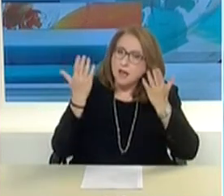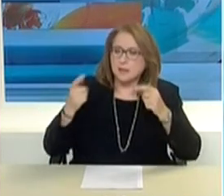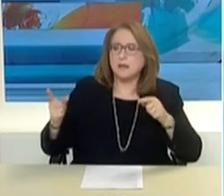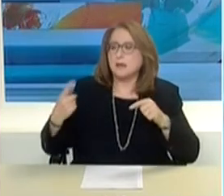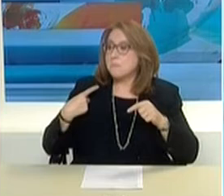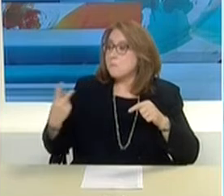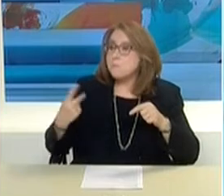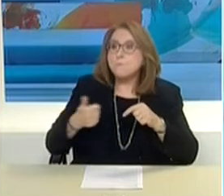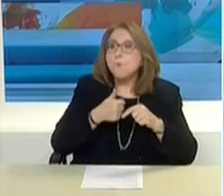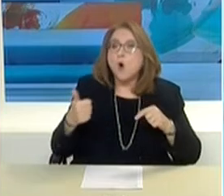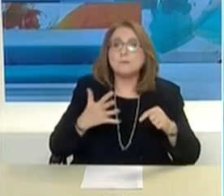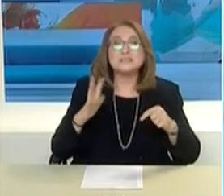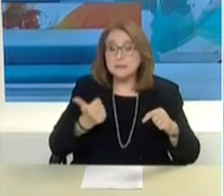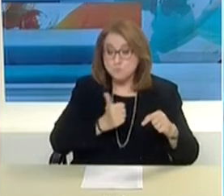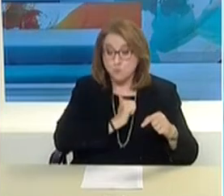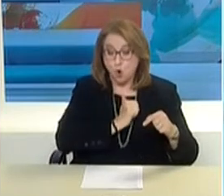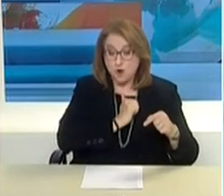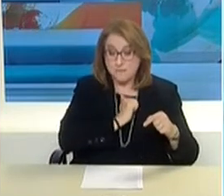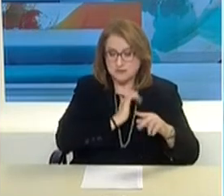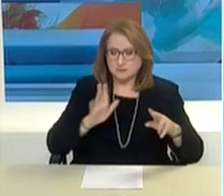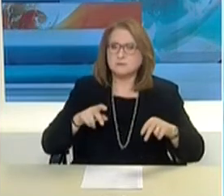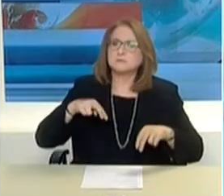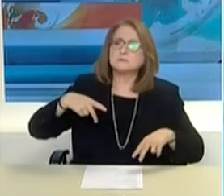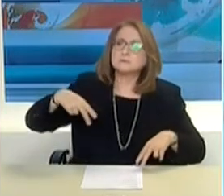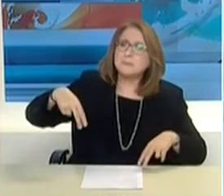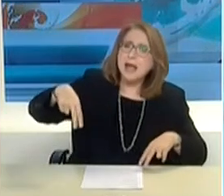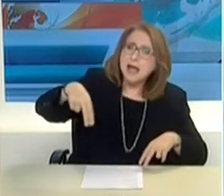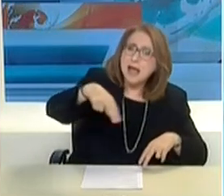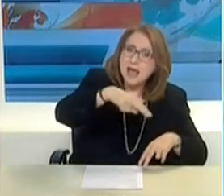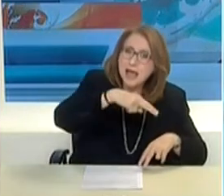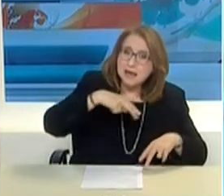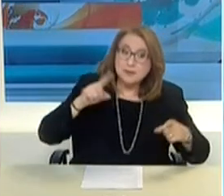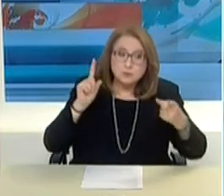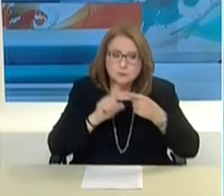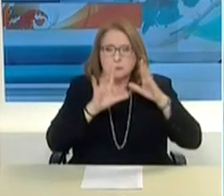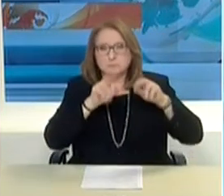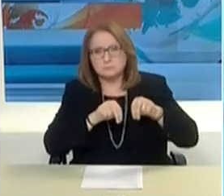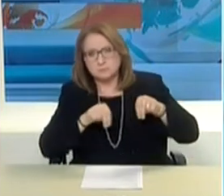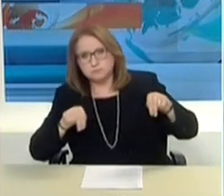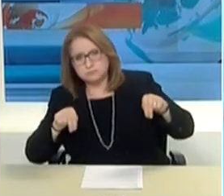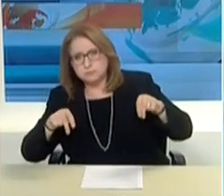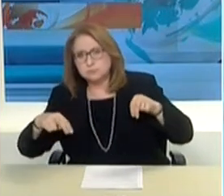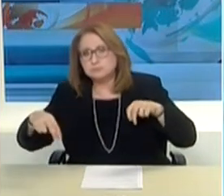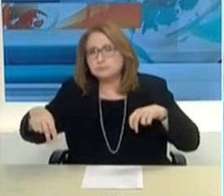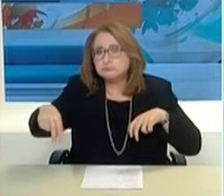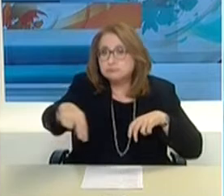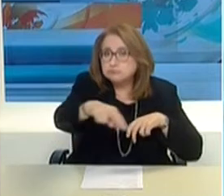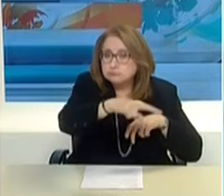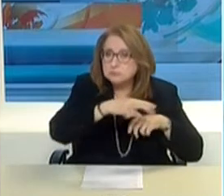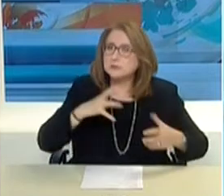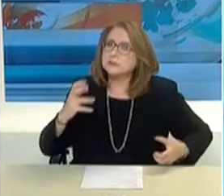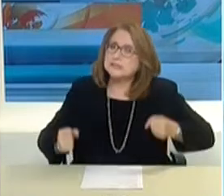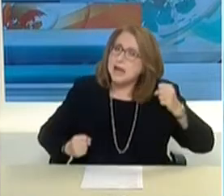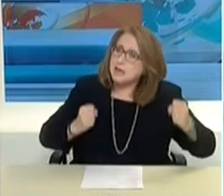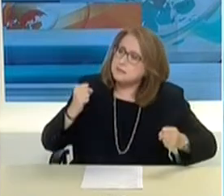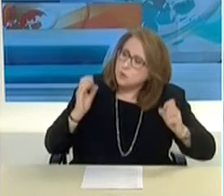τρέξιμο μόνοι μας. Και σε κάθε περίπτωση αποφεύγουμε τις συναθρήσεις. Κάποιοι συμπολίτες μας δυστυχώς παρατηρούμε ότι